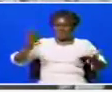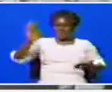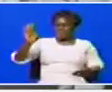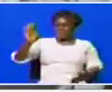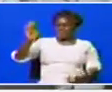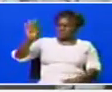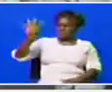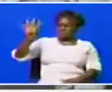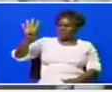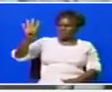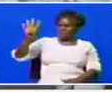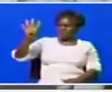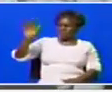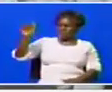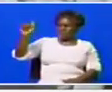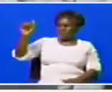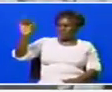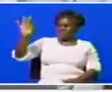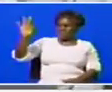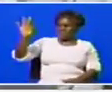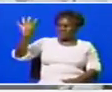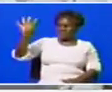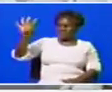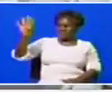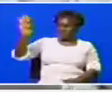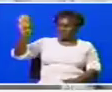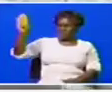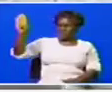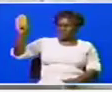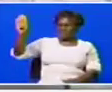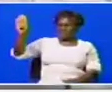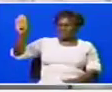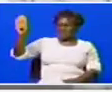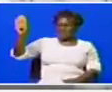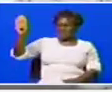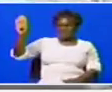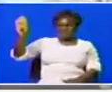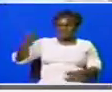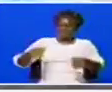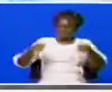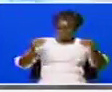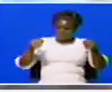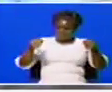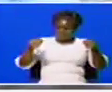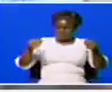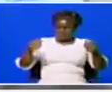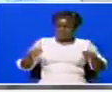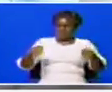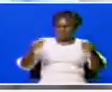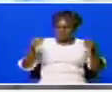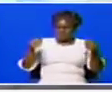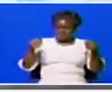34A 34B pigwa chenga kidogo, ambua kwamba bado tusubiri tukae